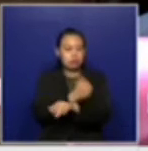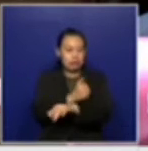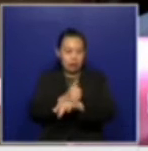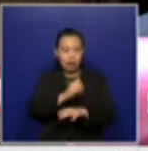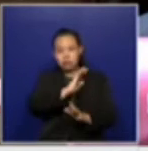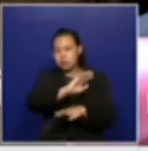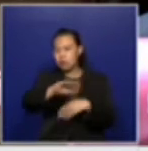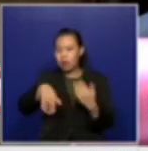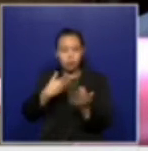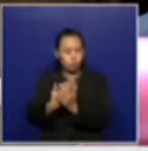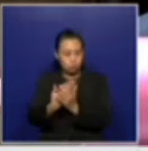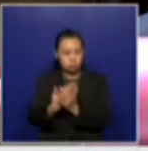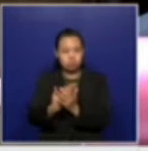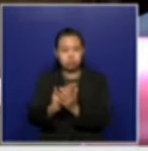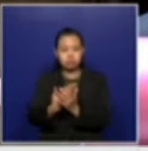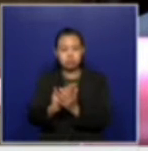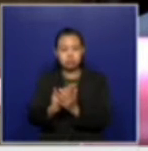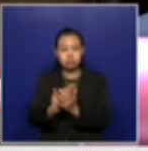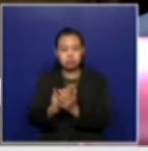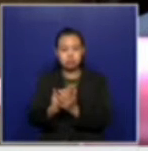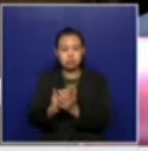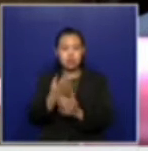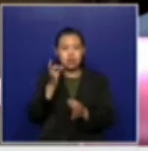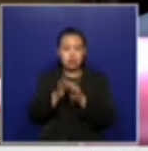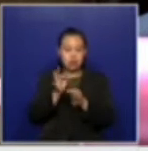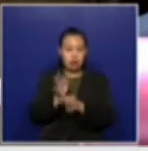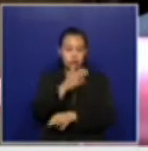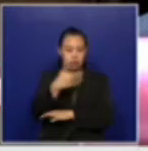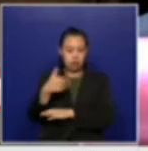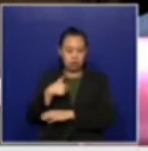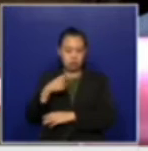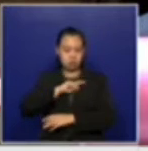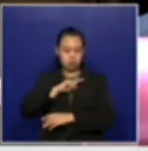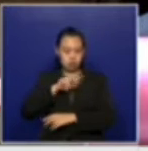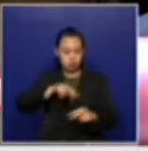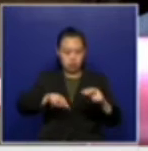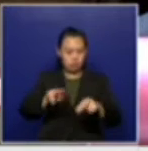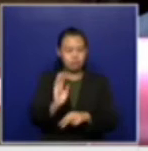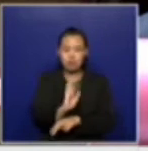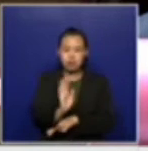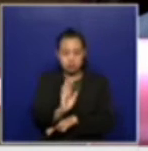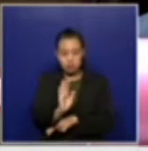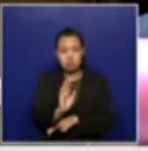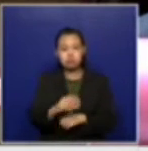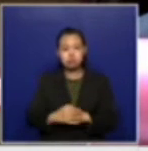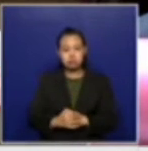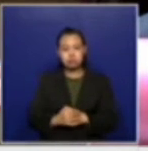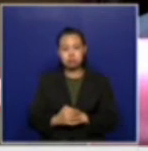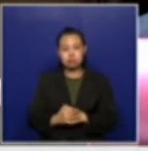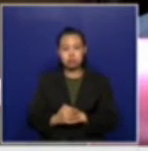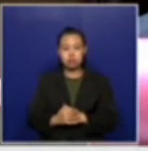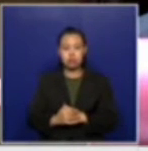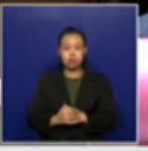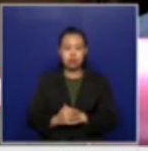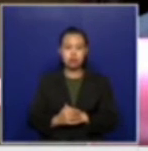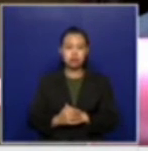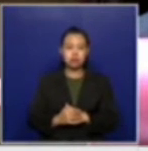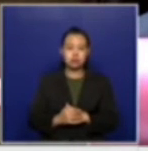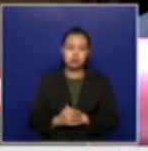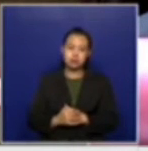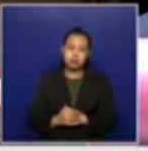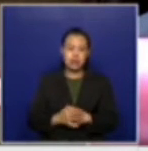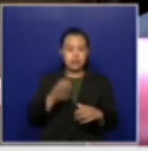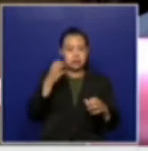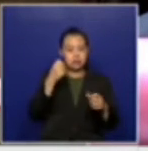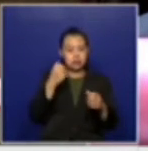ไม่ได้อยู่ภายใต้การกำกับดูแลของธนาคารแห่งประเทศไทยสรุปรวมแล้วท่านประธานครับค่าธรรมเนียมต่